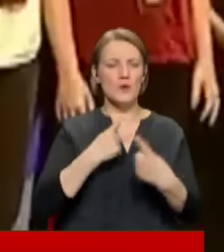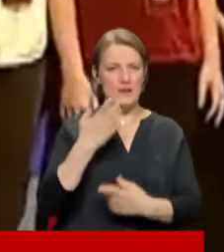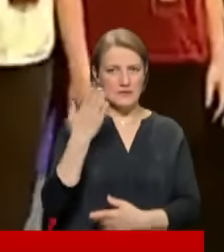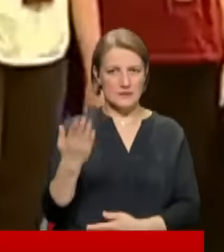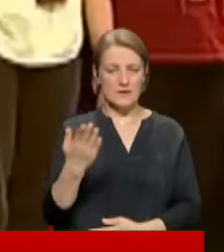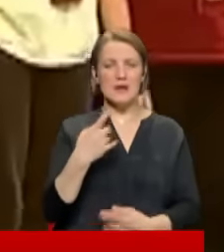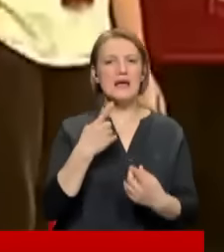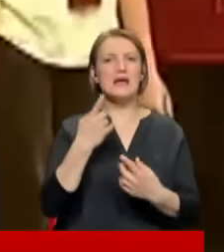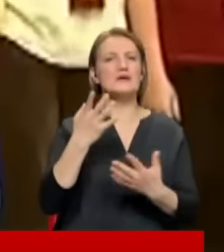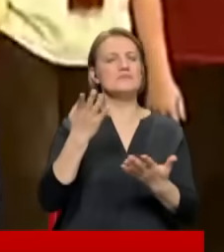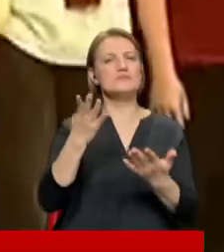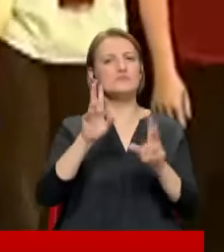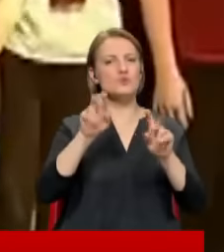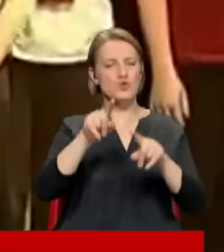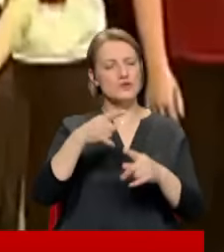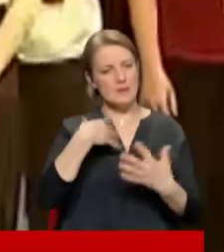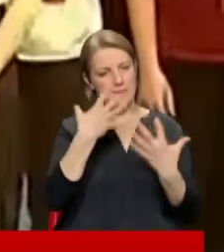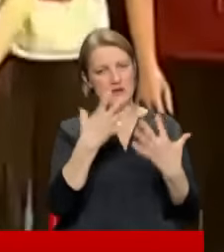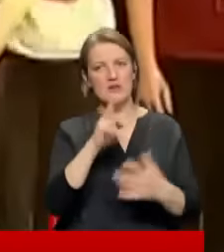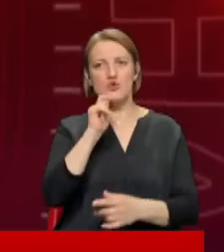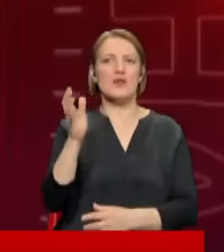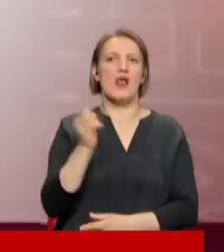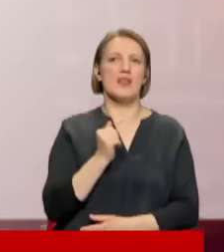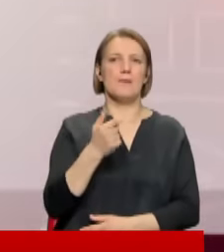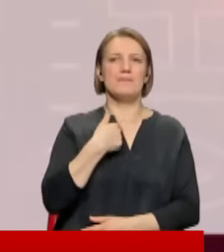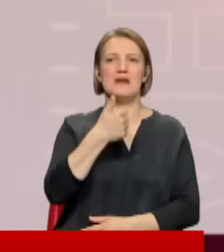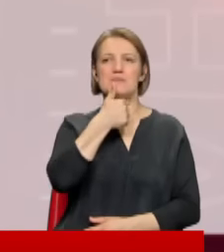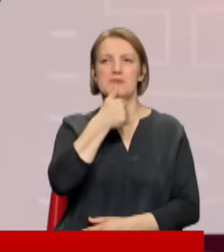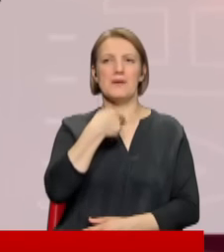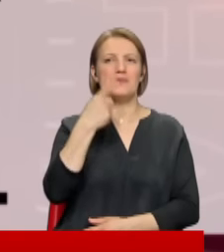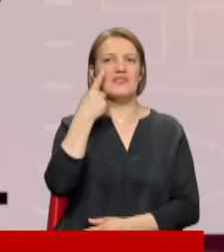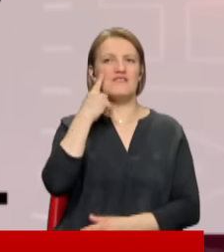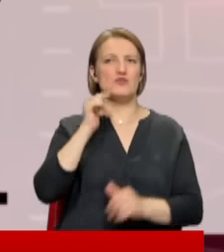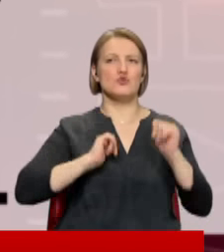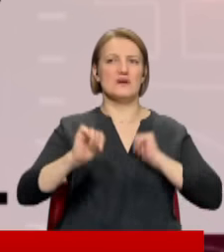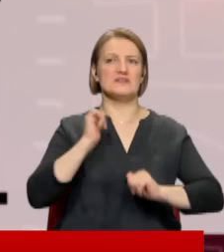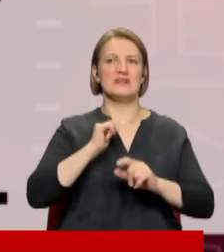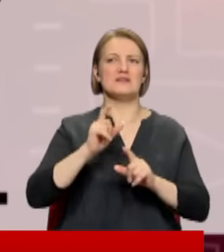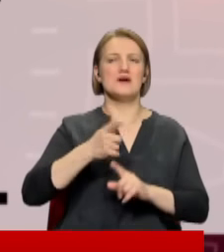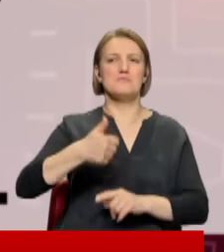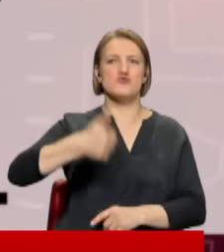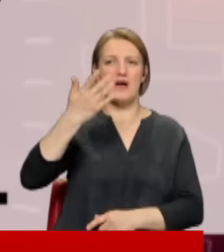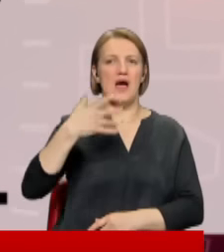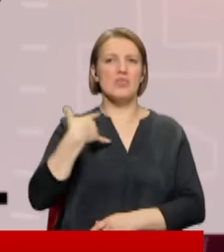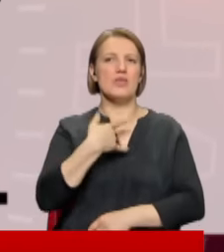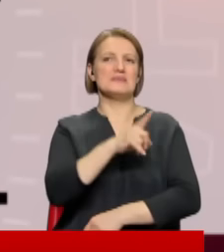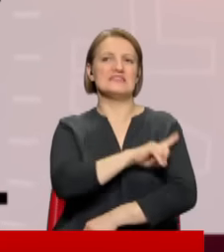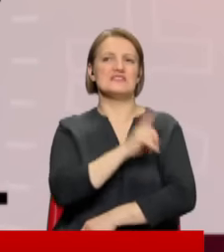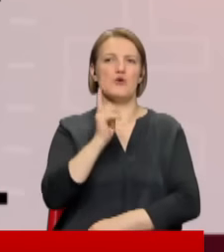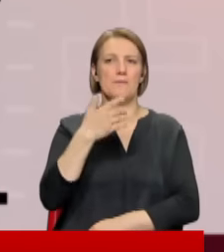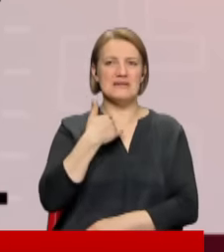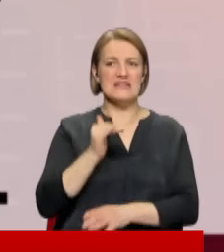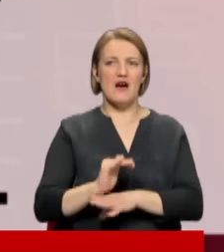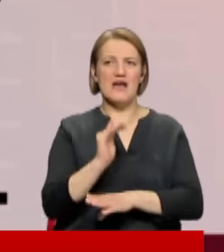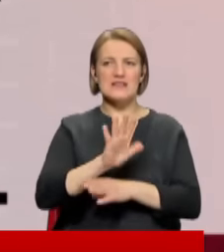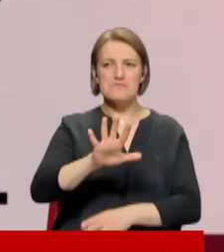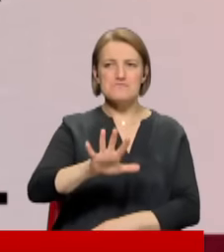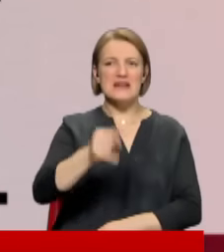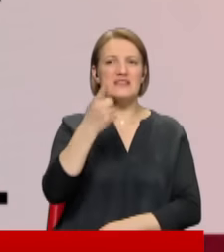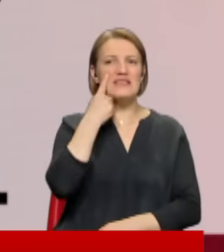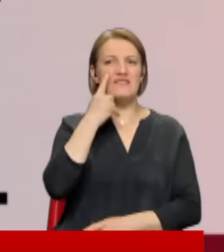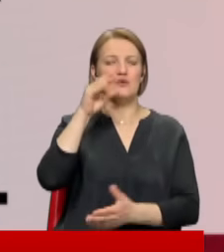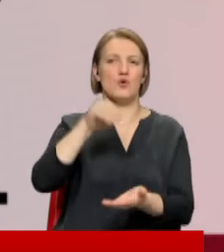göre ilgileneceği yönünde söz de aldı. Benim babam bir devlet üniversitesinde dekan, annem sınıf öğretmeni. Yani biz hayatın merkezine